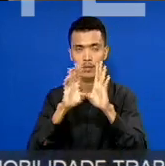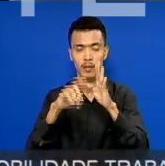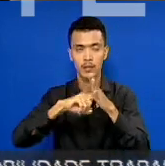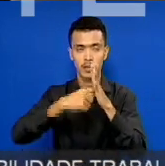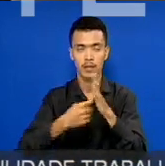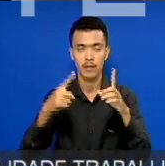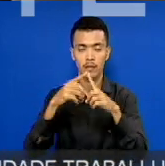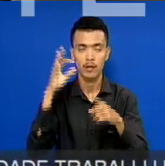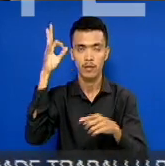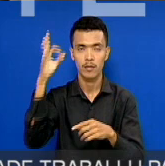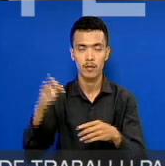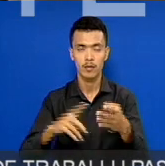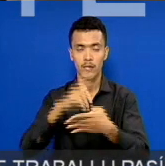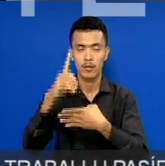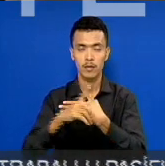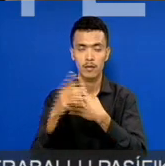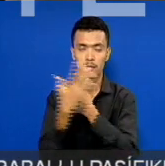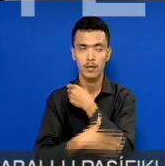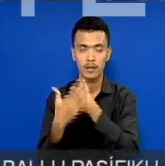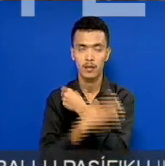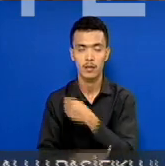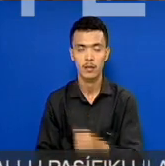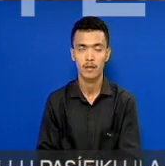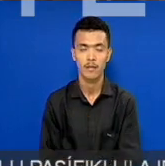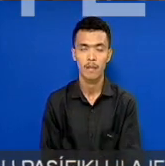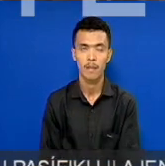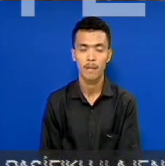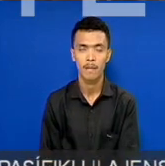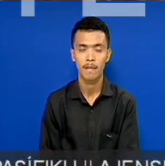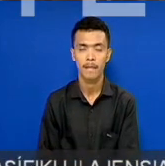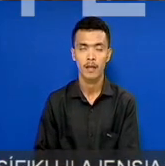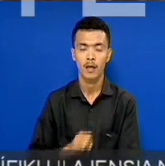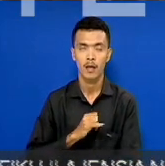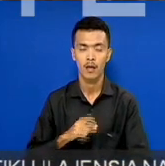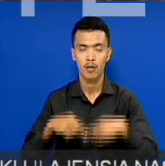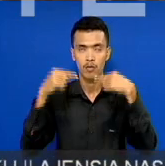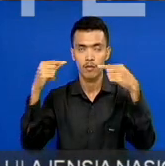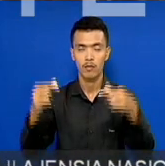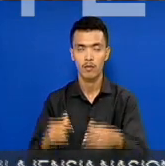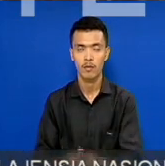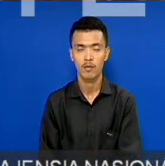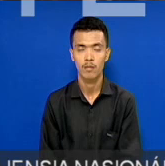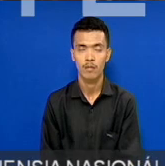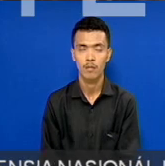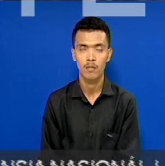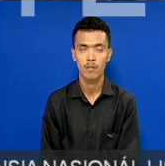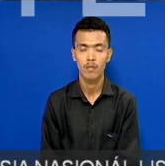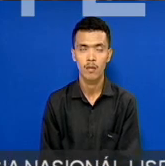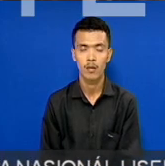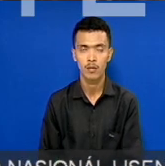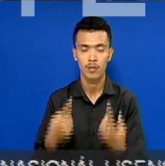foi ensaiada ato desenvolve nação. Saya beri jaminan, siapa yang ada masalah dapatkan visa untuk ke